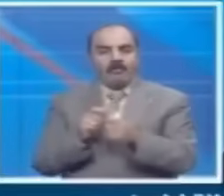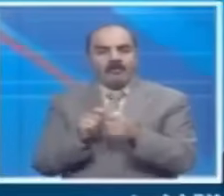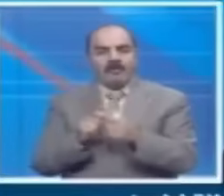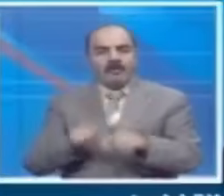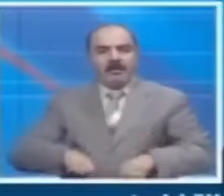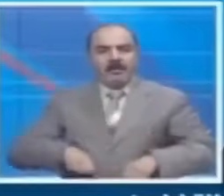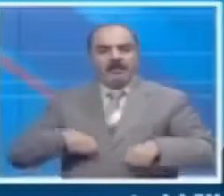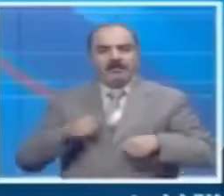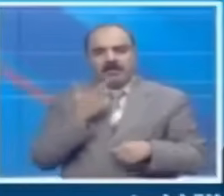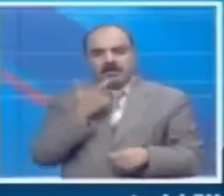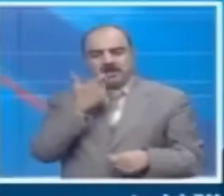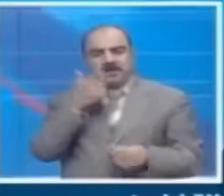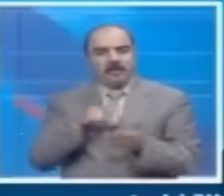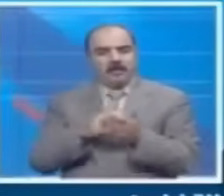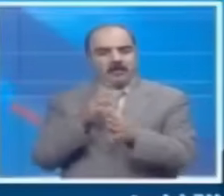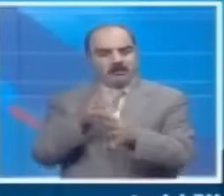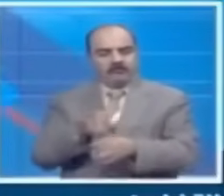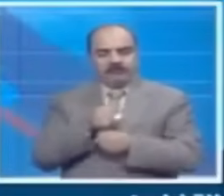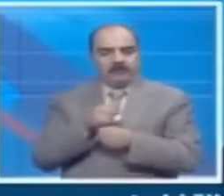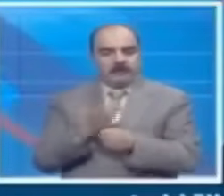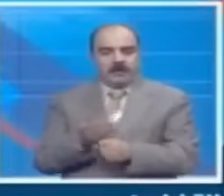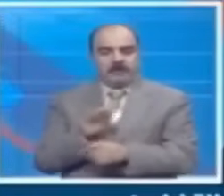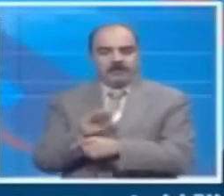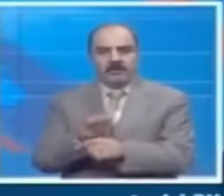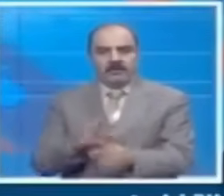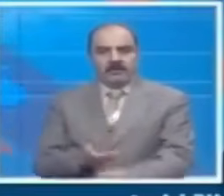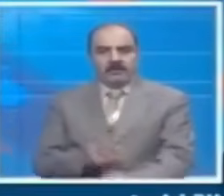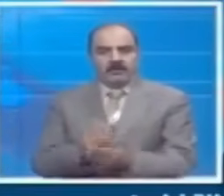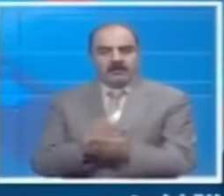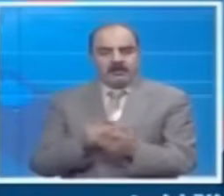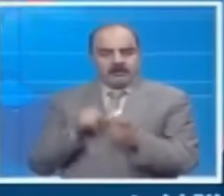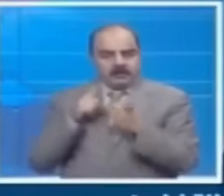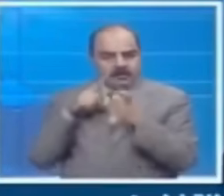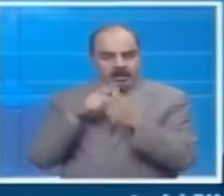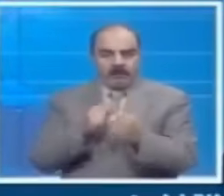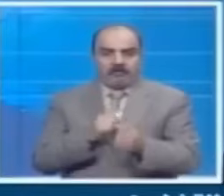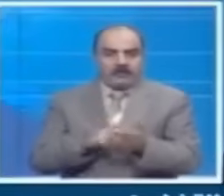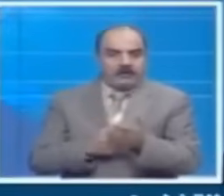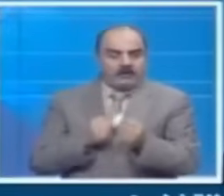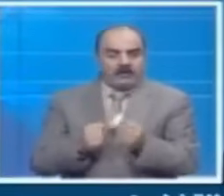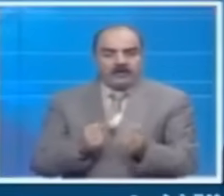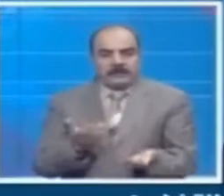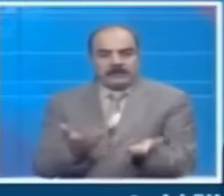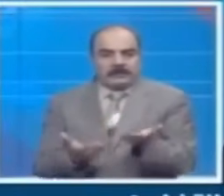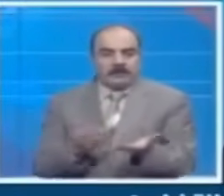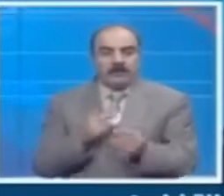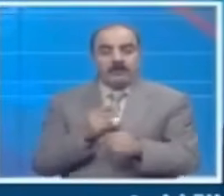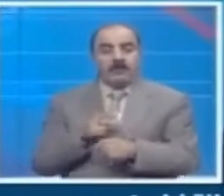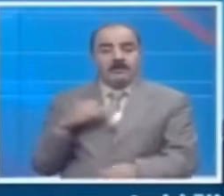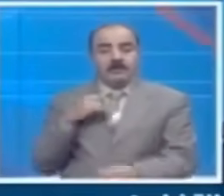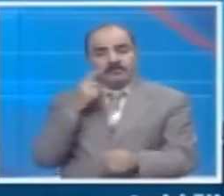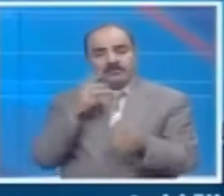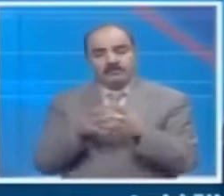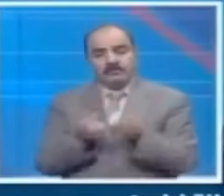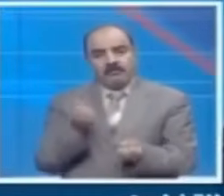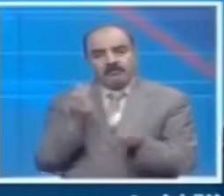وتحسين جودة حياة كبار السن في مصر، سبل التصدي للتحديات التي يواجهونها، حيث اطلع الرئيس عبد